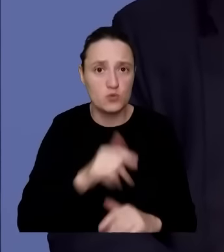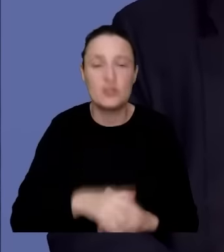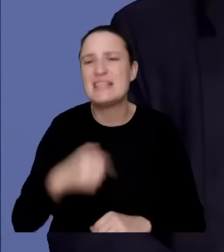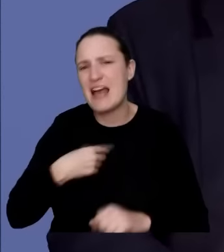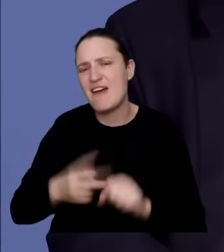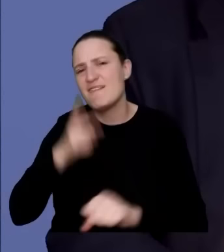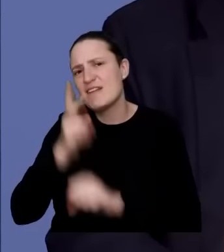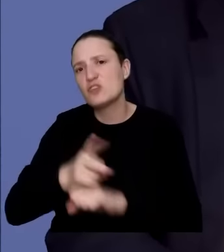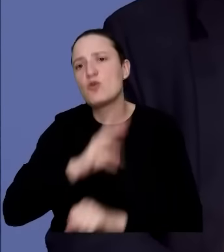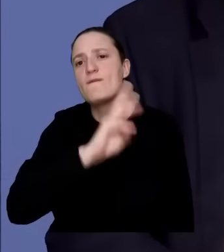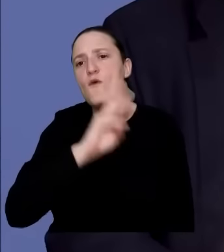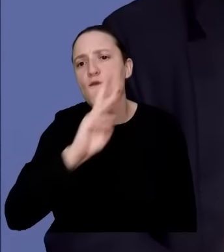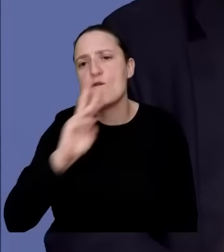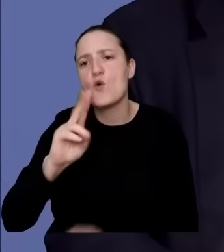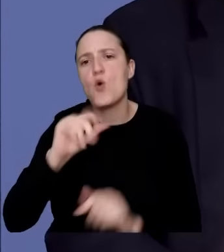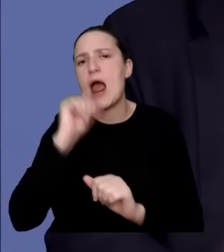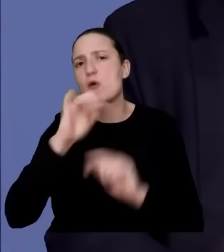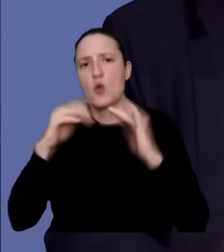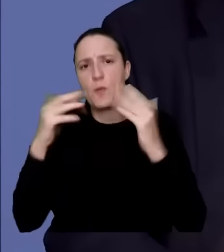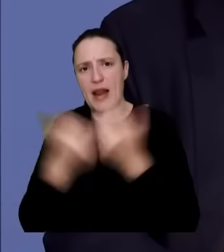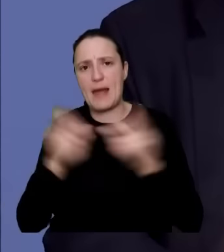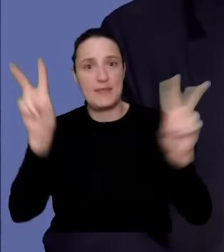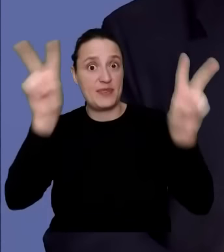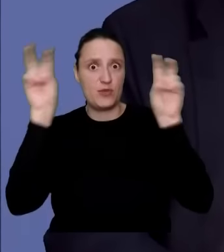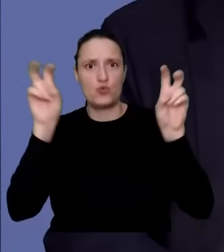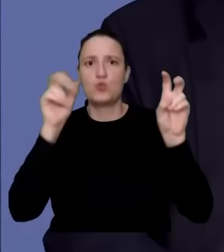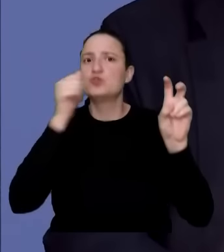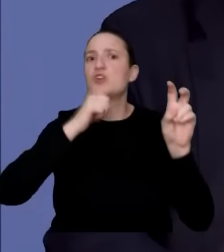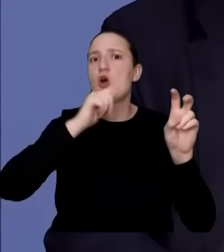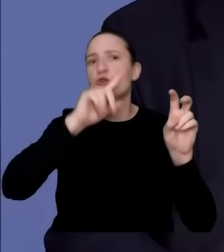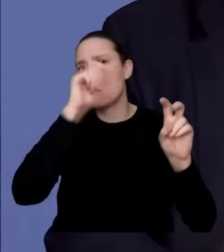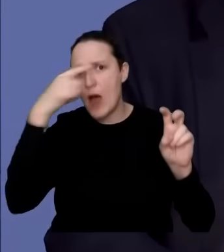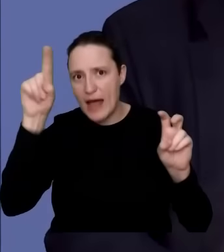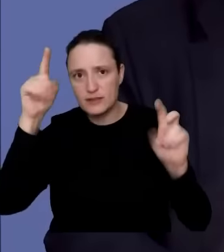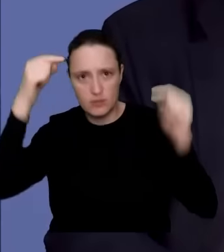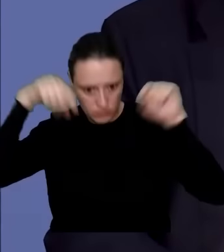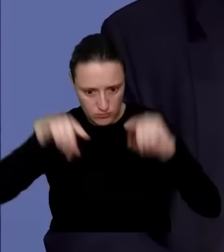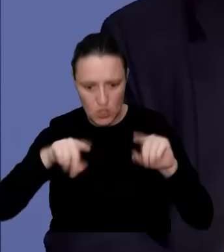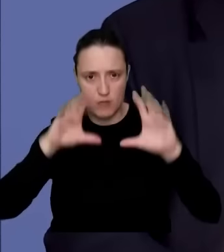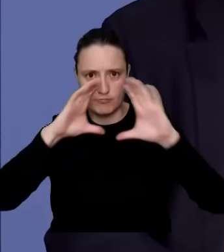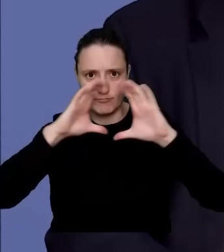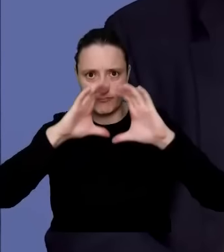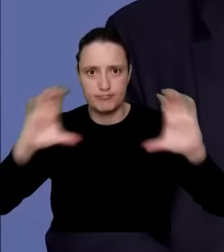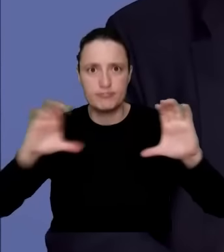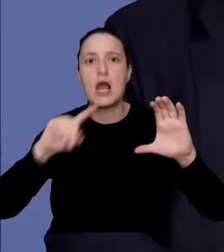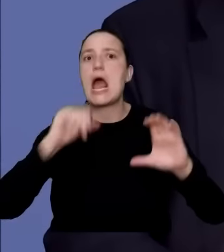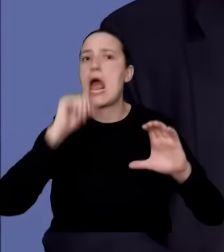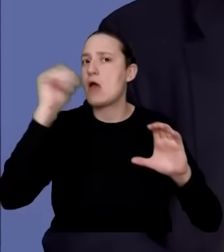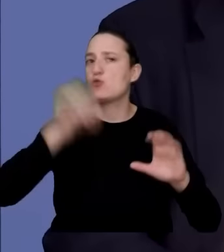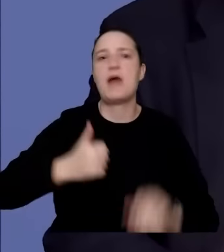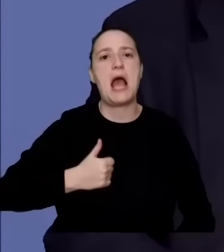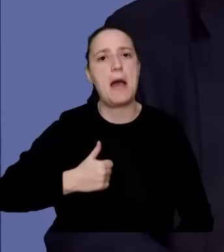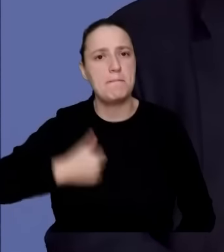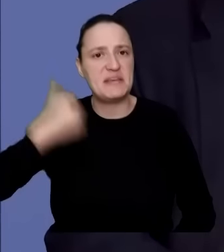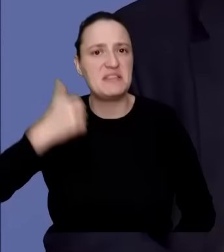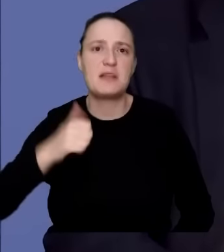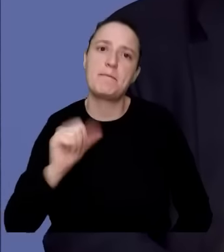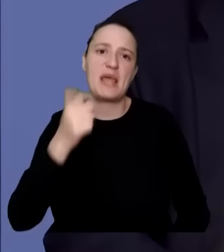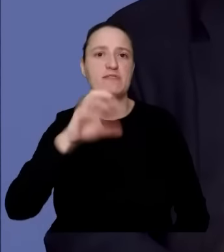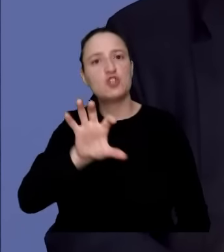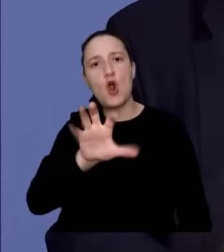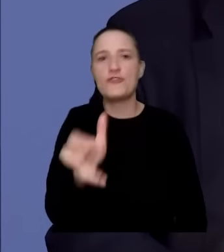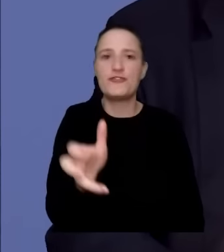to tytuł jest zielony ład a zaraz pod spodem że Europa ma ambicje żeby jako pierwszy kontynent